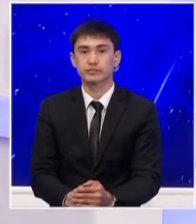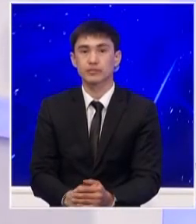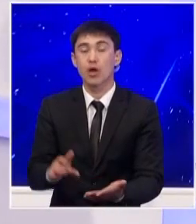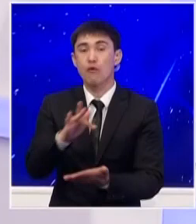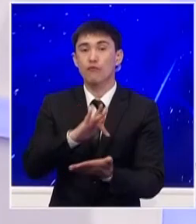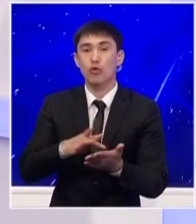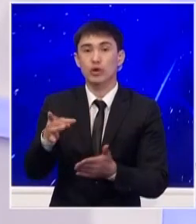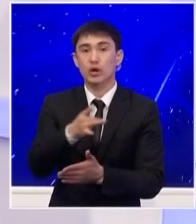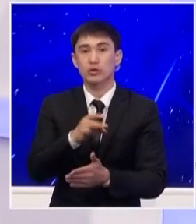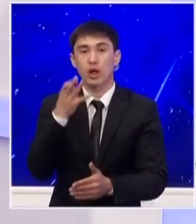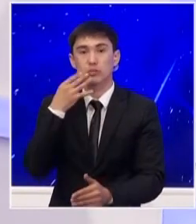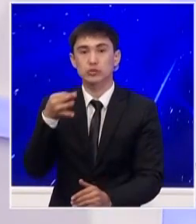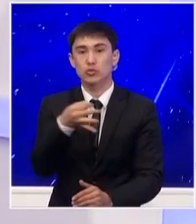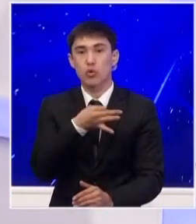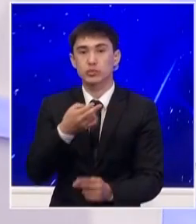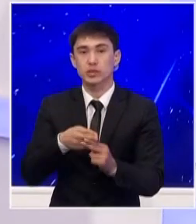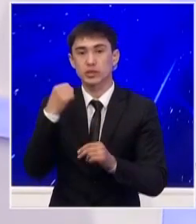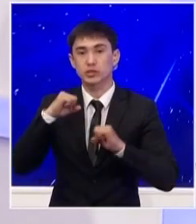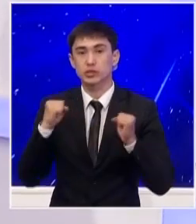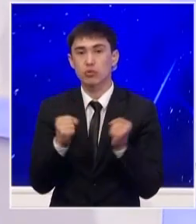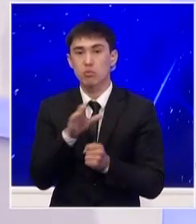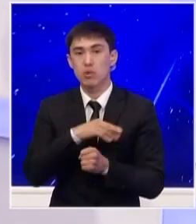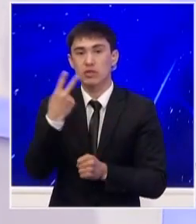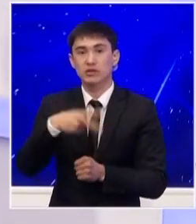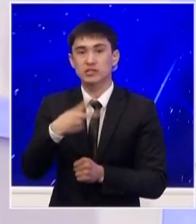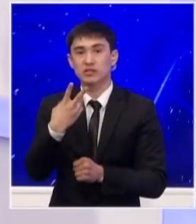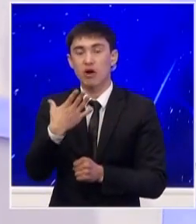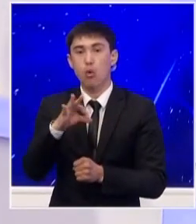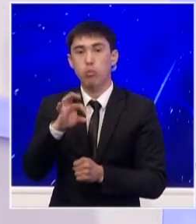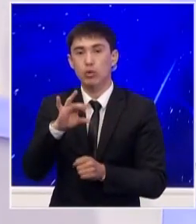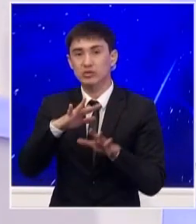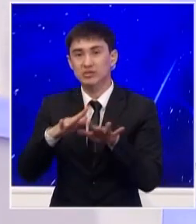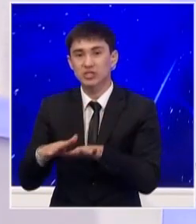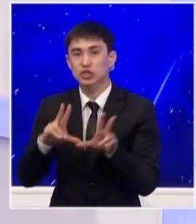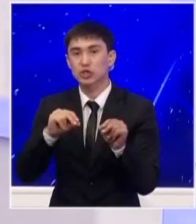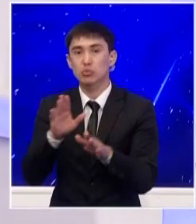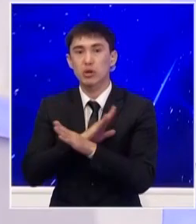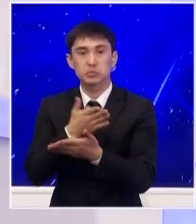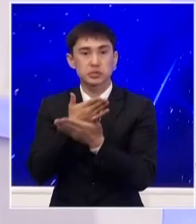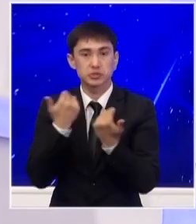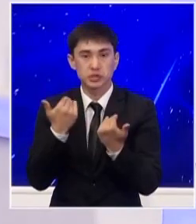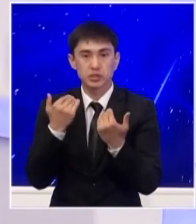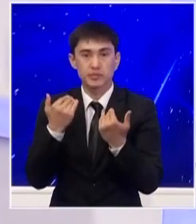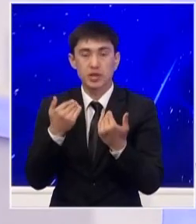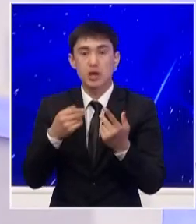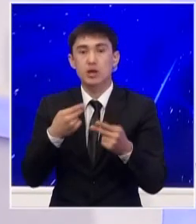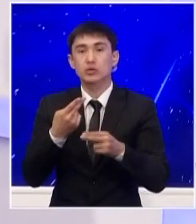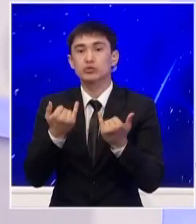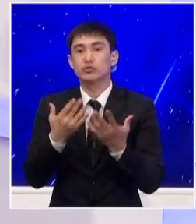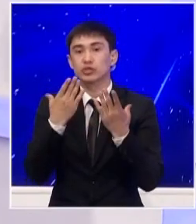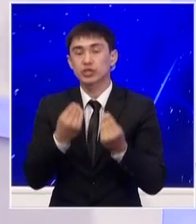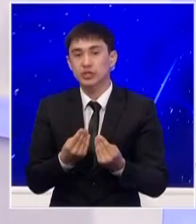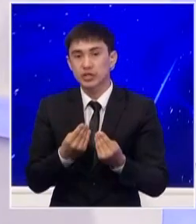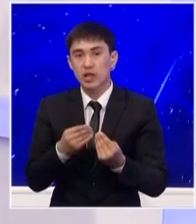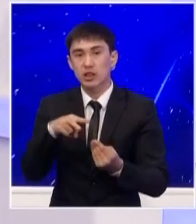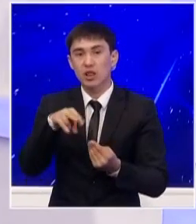А в горных районах Алматинской области этой зимой произошло 22 оползня. К счастью, погибших и пострадавших нет. Тем не менее, на сегодняшний